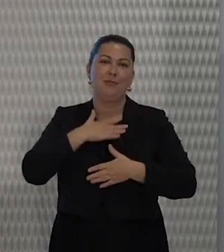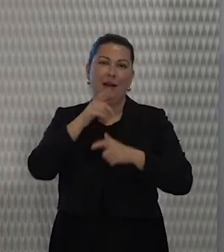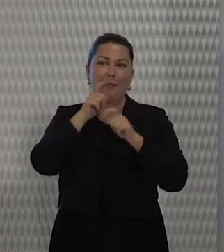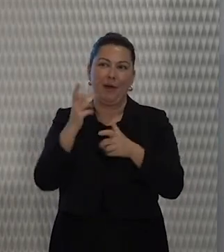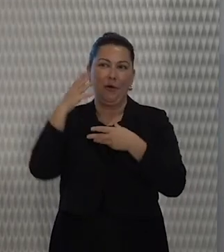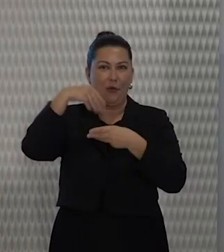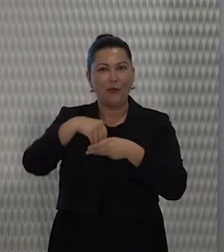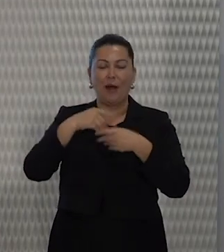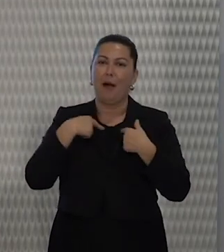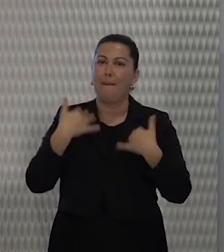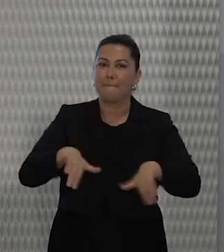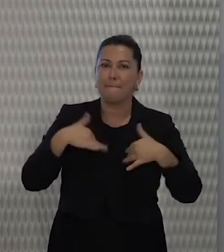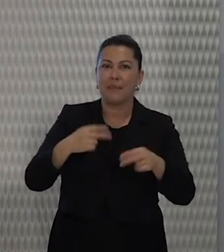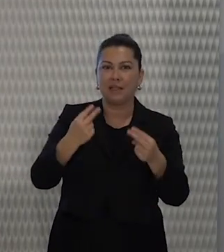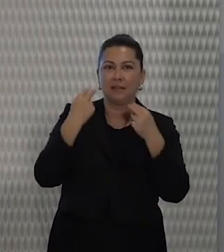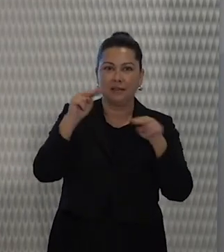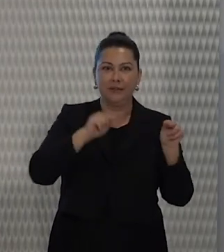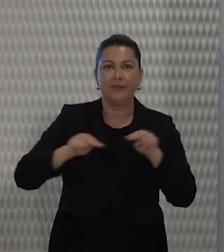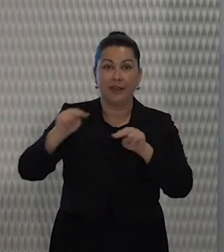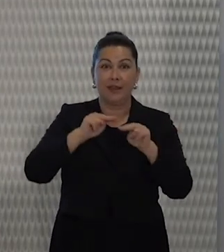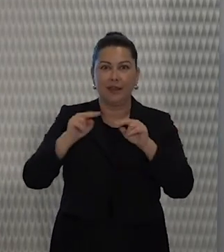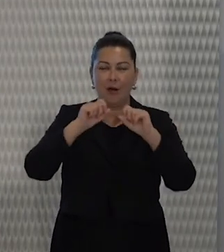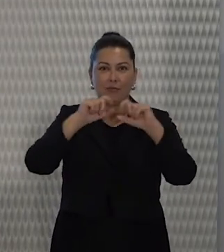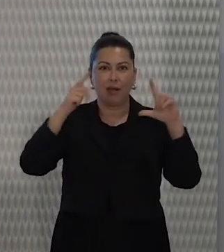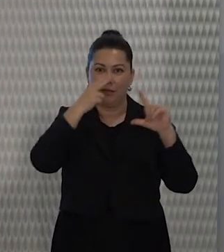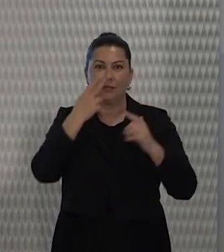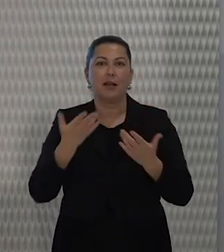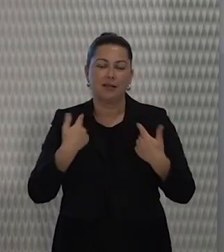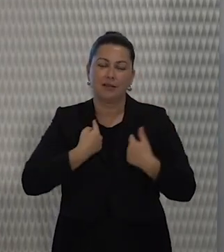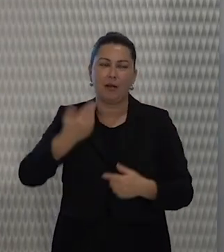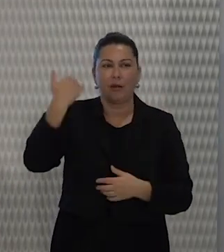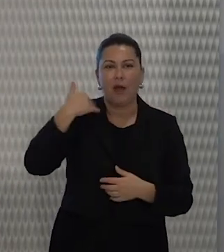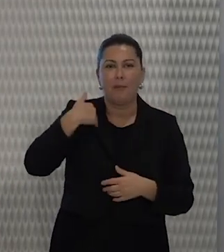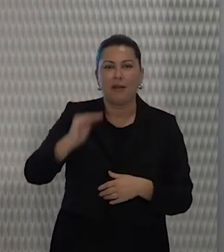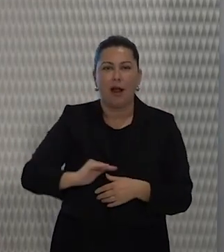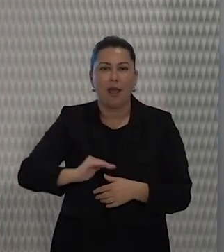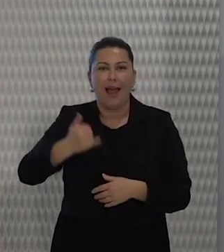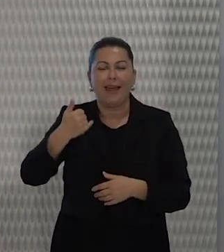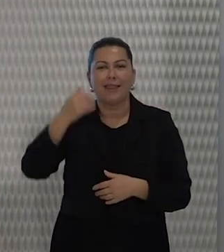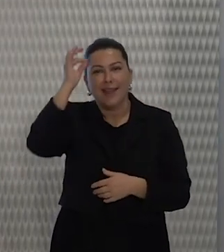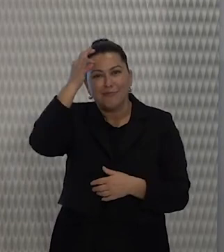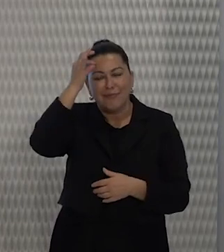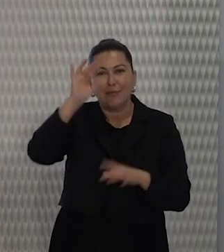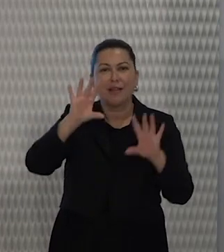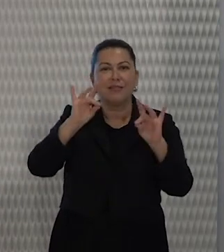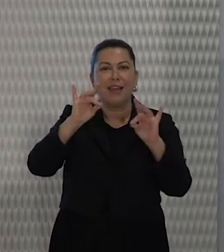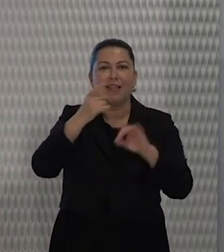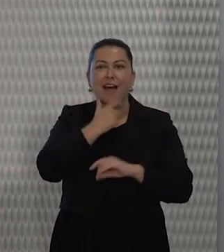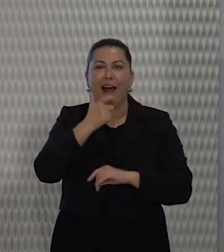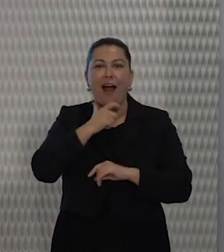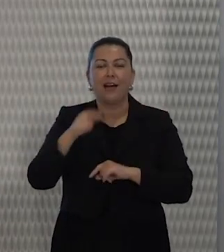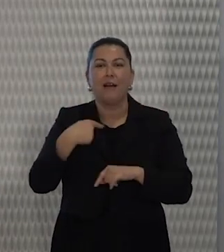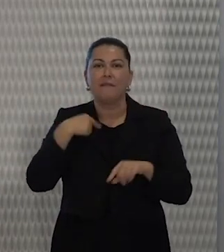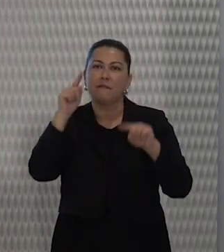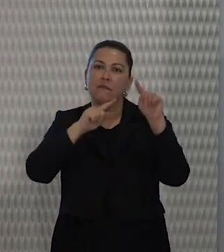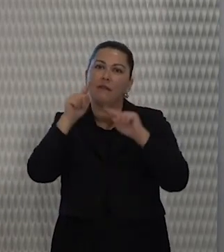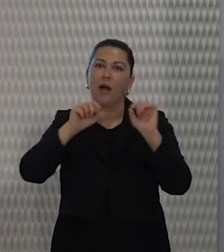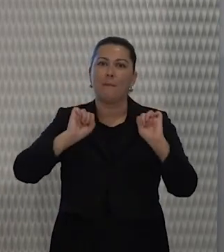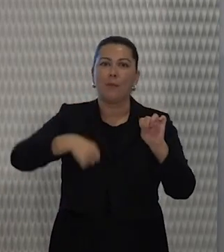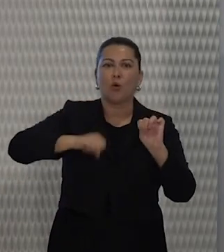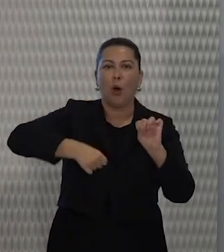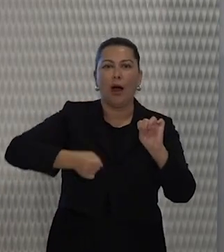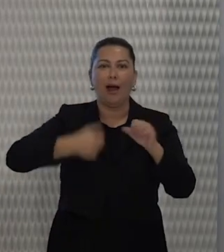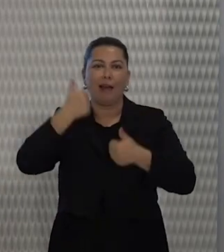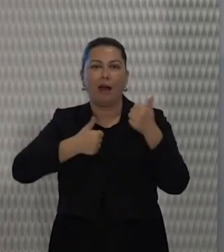die faszinierenden Bilder. Ich war ein kleiner, junger, 10 Jahre alter Stöpke, der den Traum hatte, Motorradrennfahrer zu